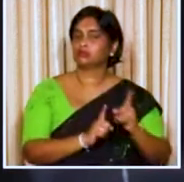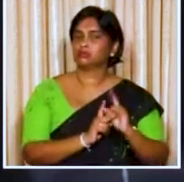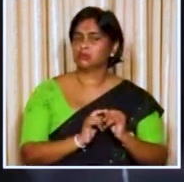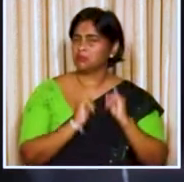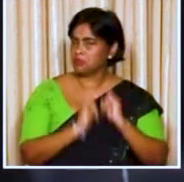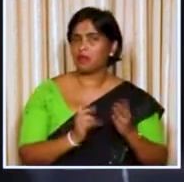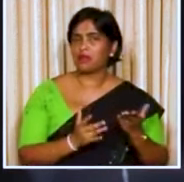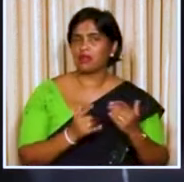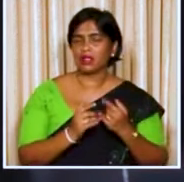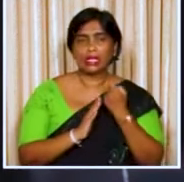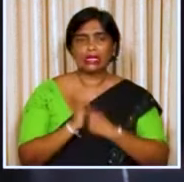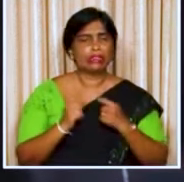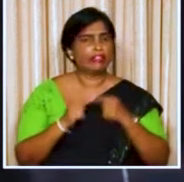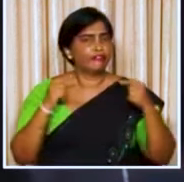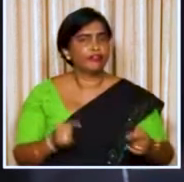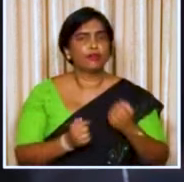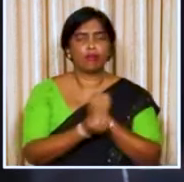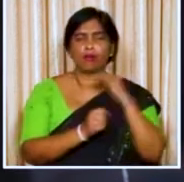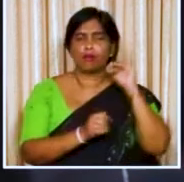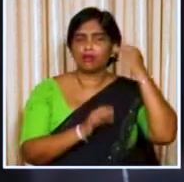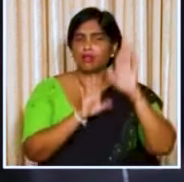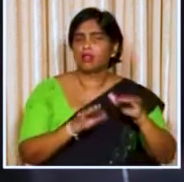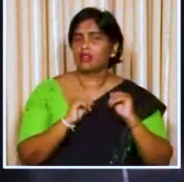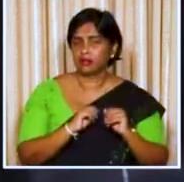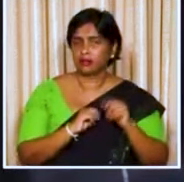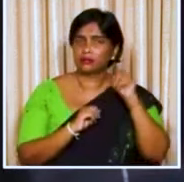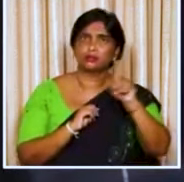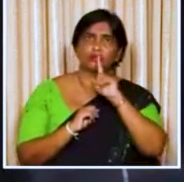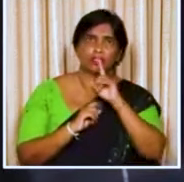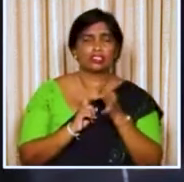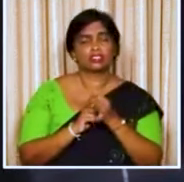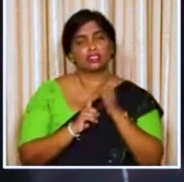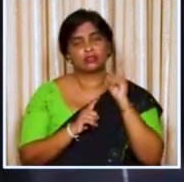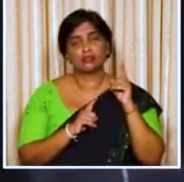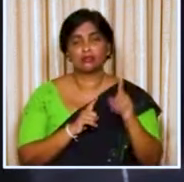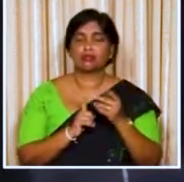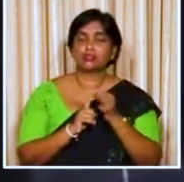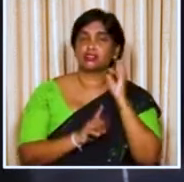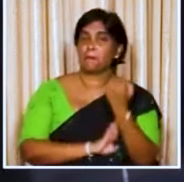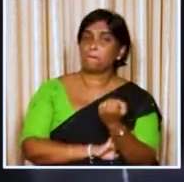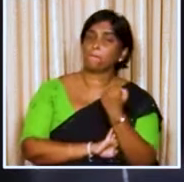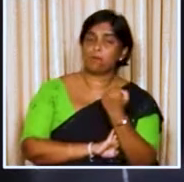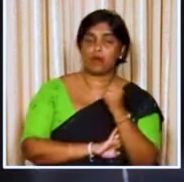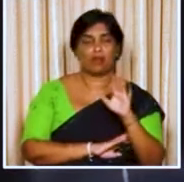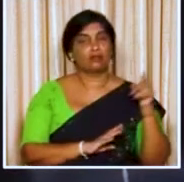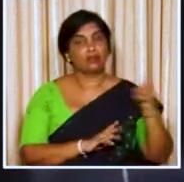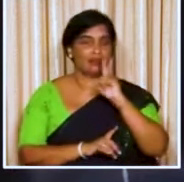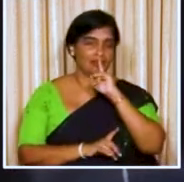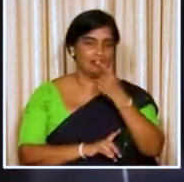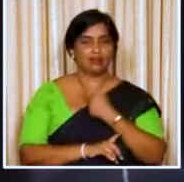විරෝධීව පොලිස්පතිවරයා හැටියට තබා ගන්න ඇයි දැන් ඔබතුමා කියන්න පුළුවන් ජනාධිපතිවරයාට විධායක ජනාධිපති හැටියට බලය